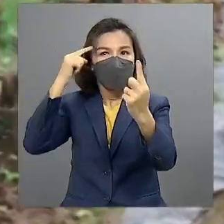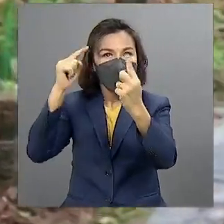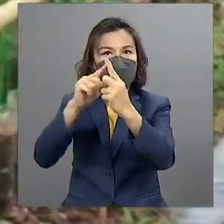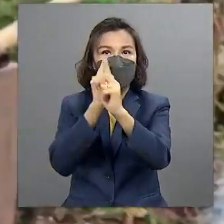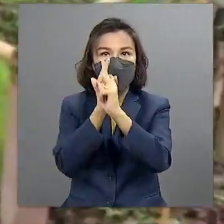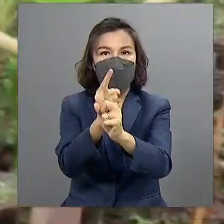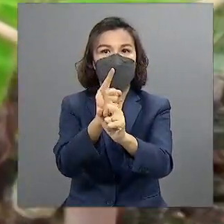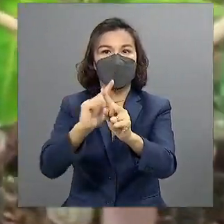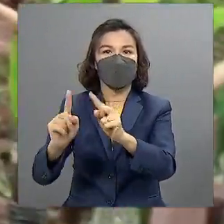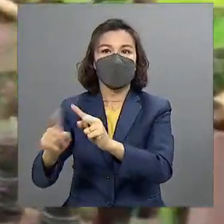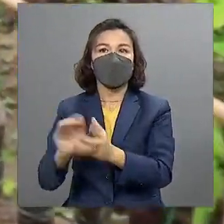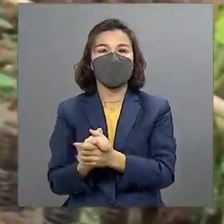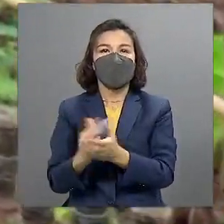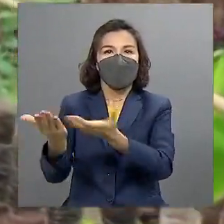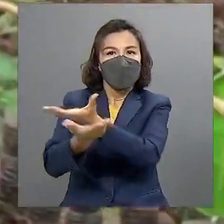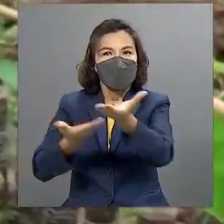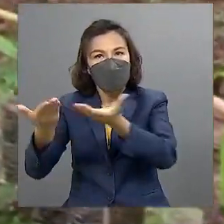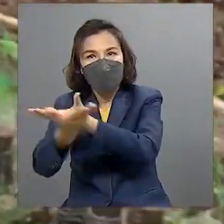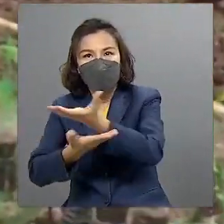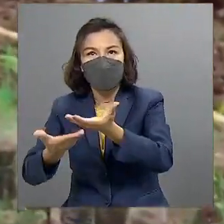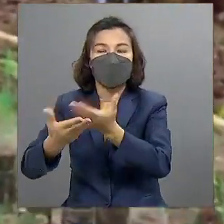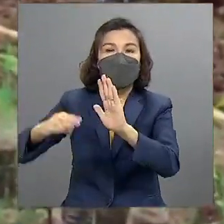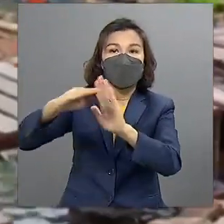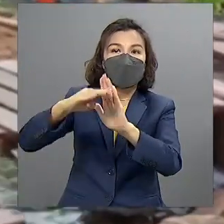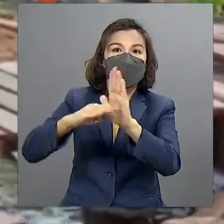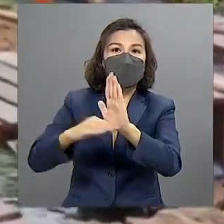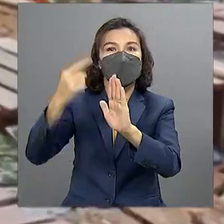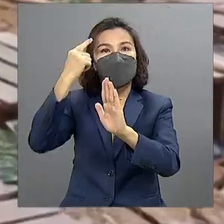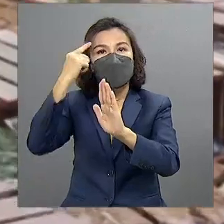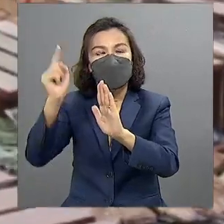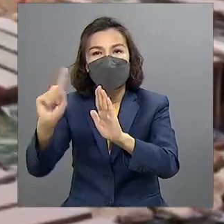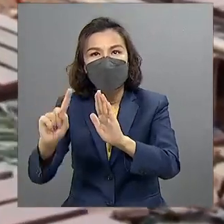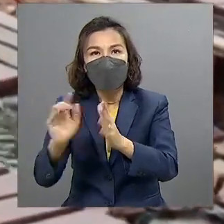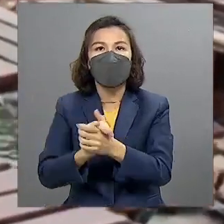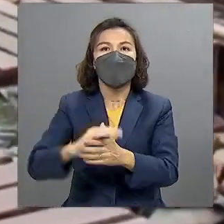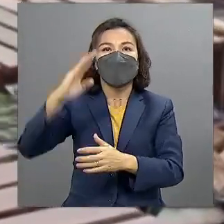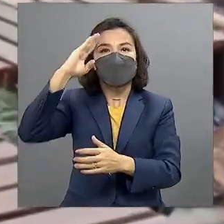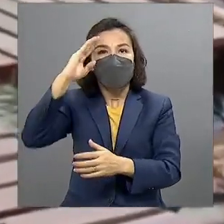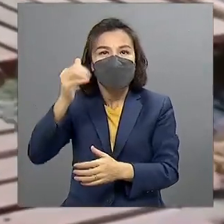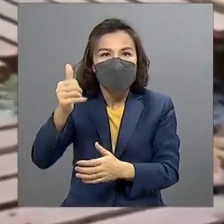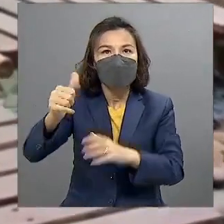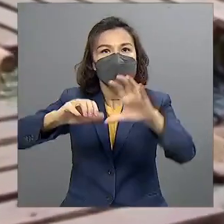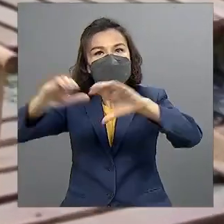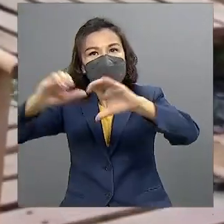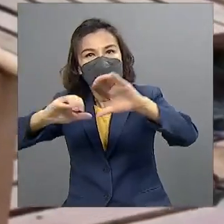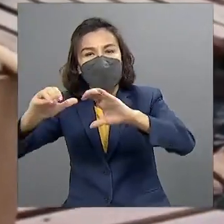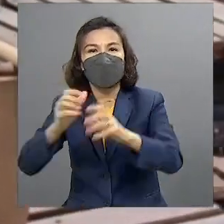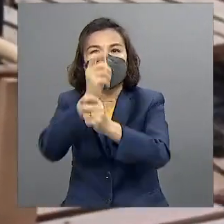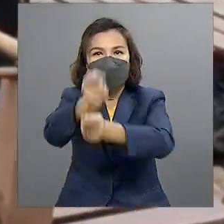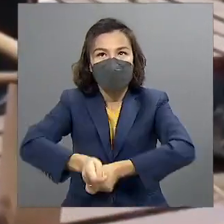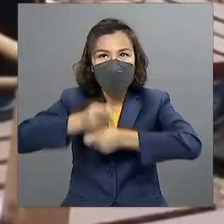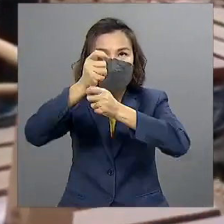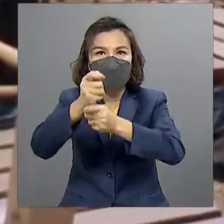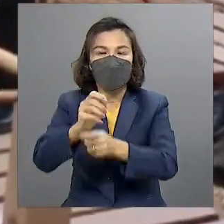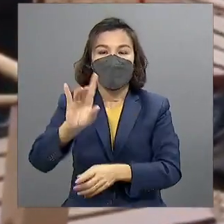และก็มีการแลกเปลี่ยนกระบวนการความรู้จากโครงการทหารพันดีค่ายสุรศักดิ์มนตรีด้านการเกษตรการเลี้ยงสัตว์เป็นข้อมูลเพิ่มเ